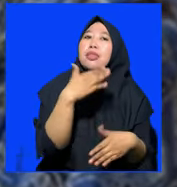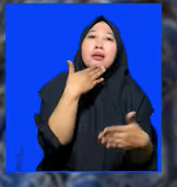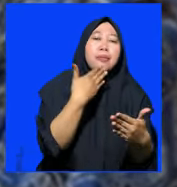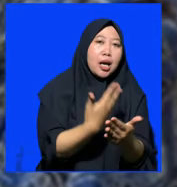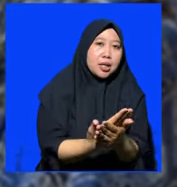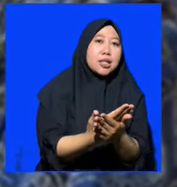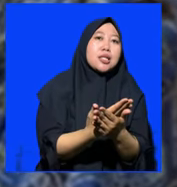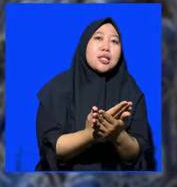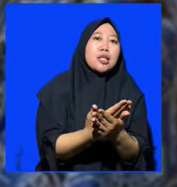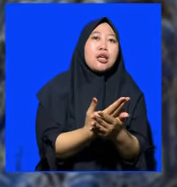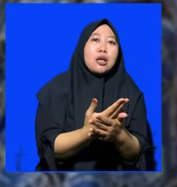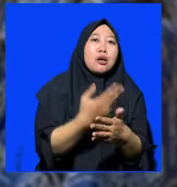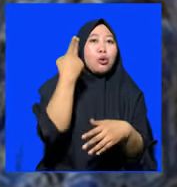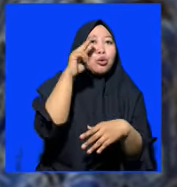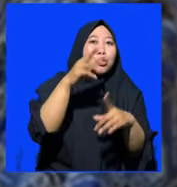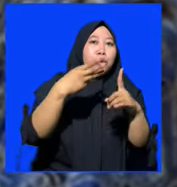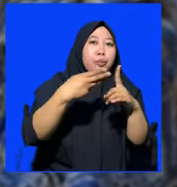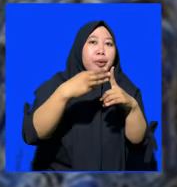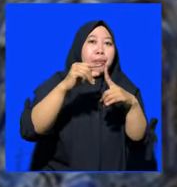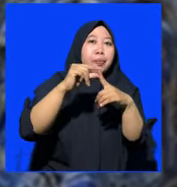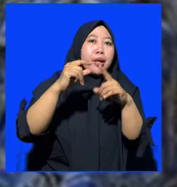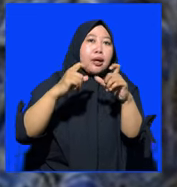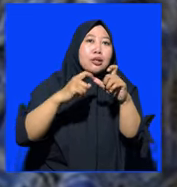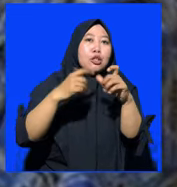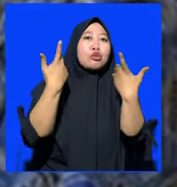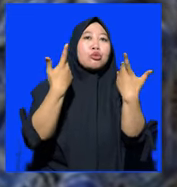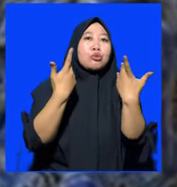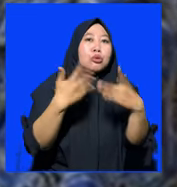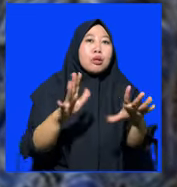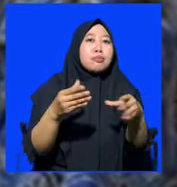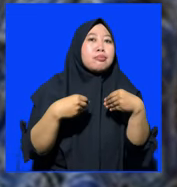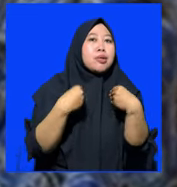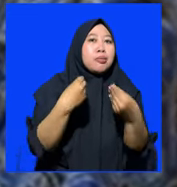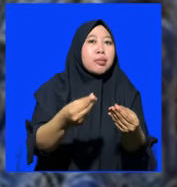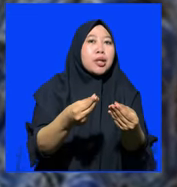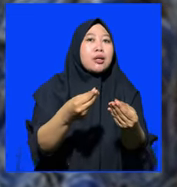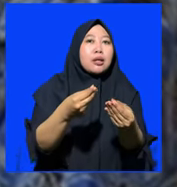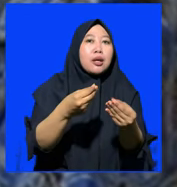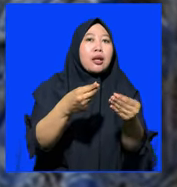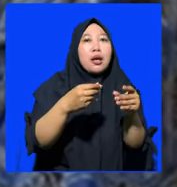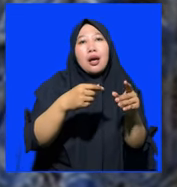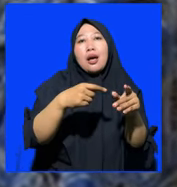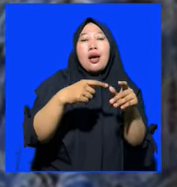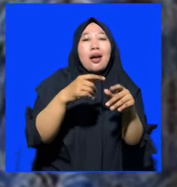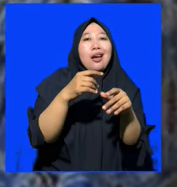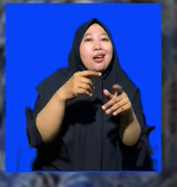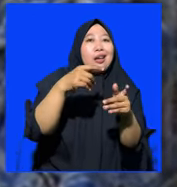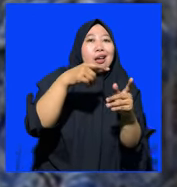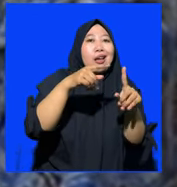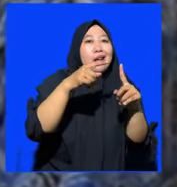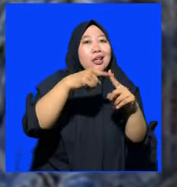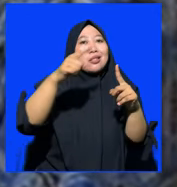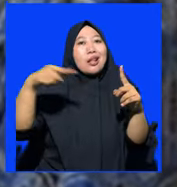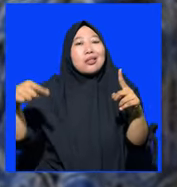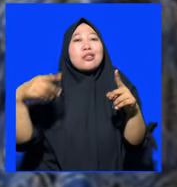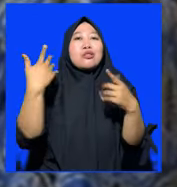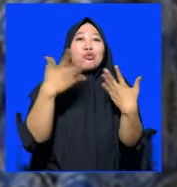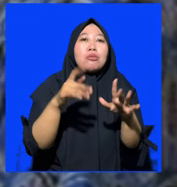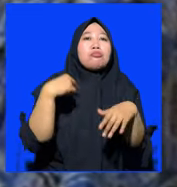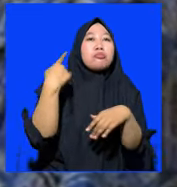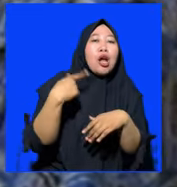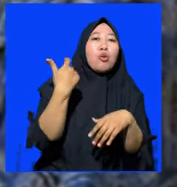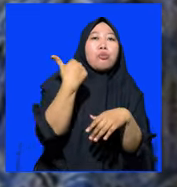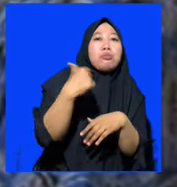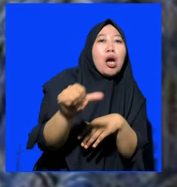ya pada Bapak Kepala BPS yang telah menyajikan tadi indikator statistik secara up to date